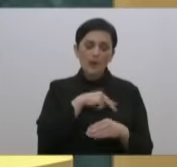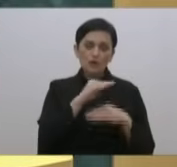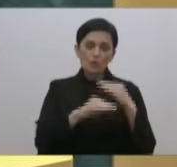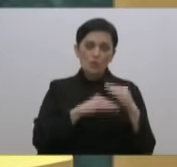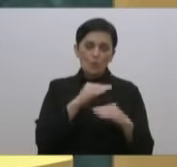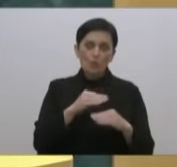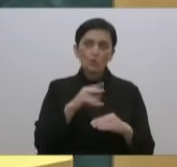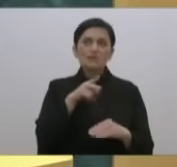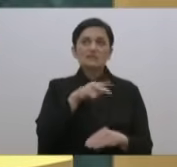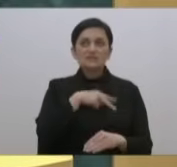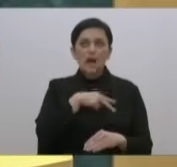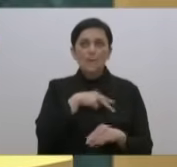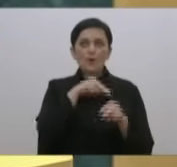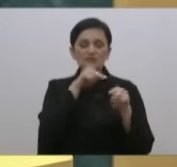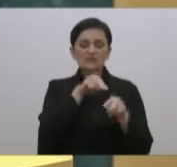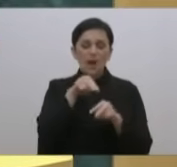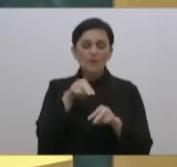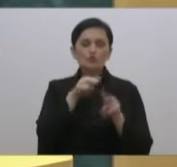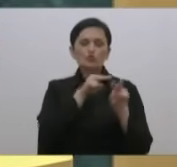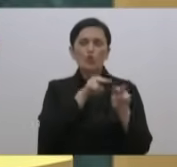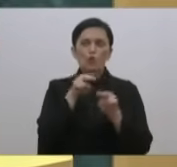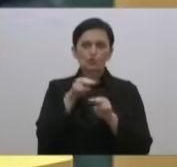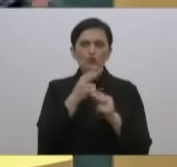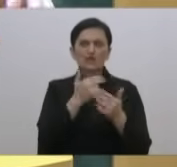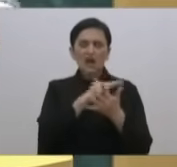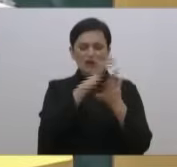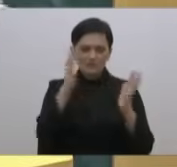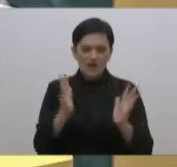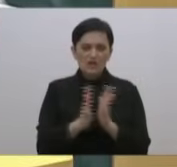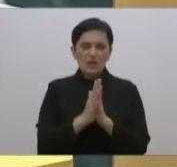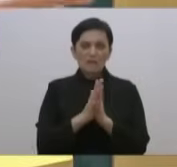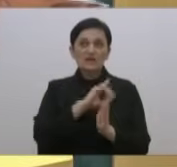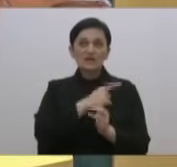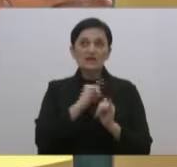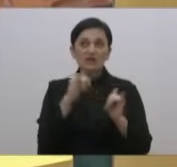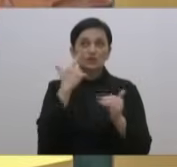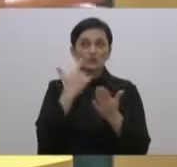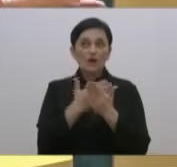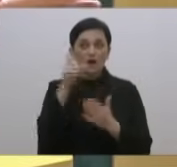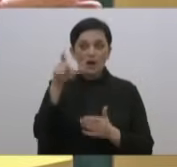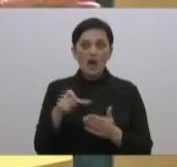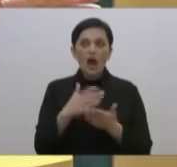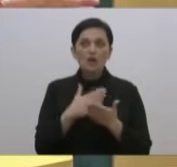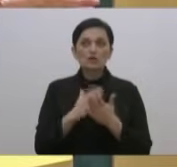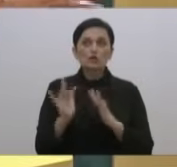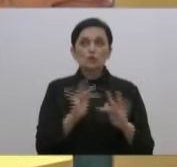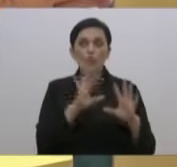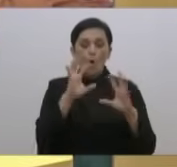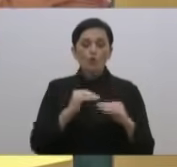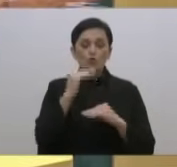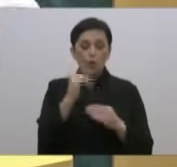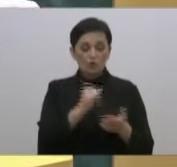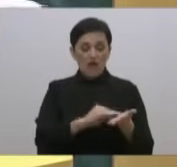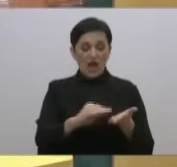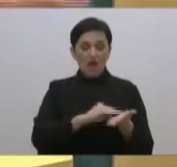მოწყობის ქვეყანაში, საპარლამენტო ზედამხედველობის კონტროლის და ამ ყველაფრის გაძლიერების თვალსაზრისით. ის არის მოქმედი კონსტიტუციის